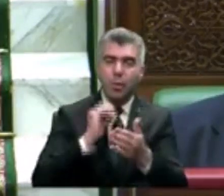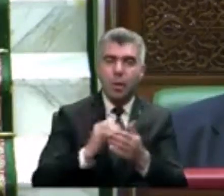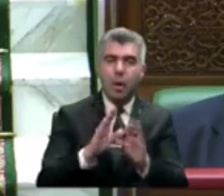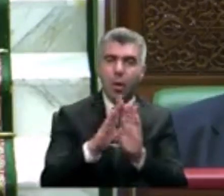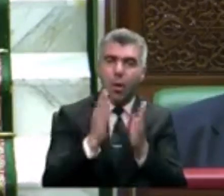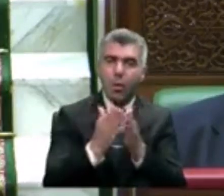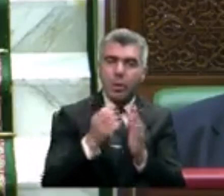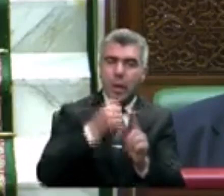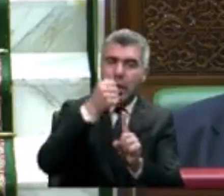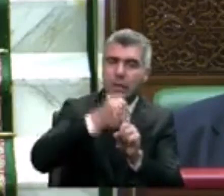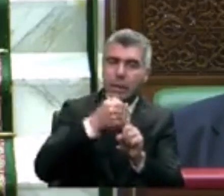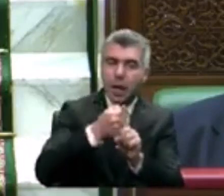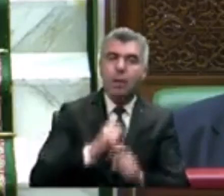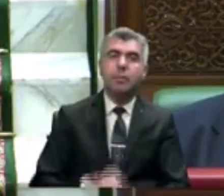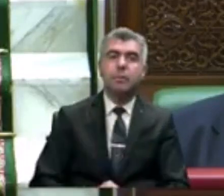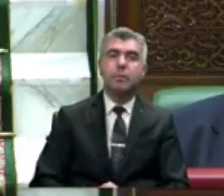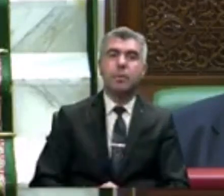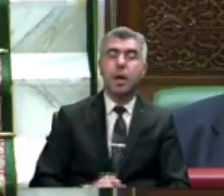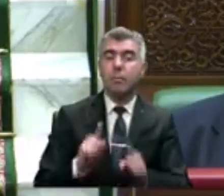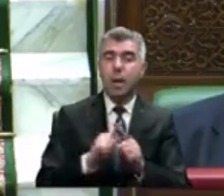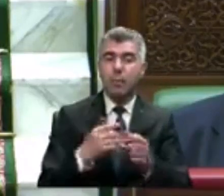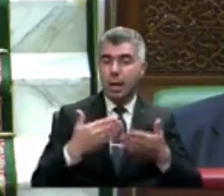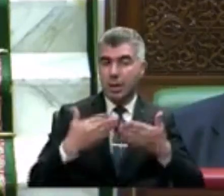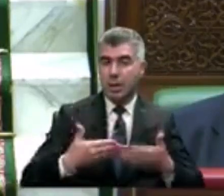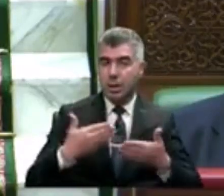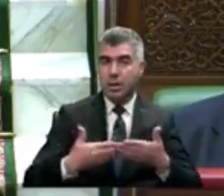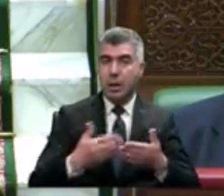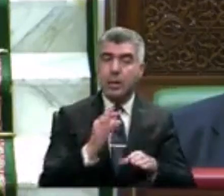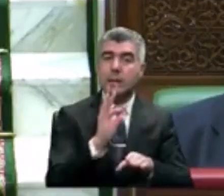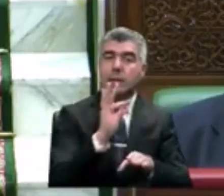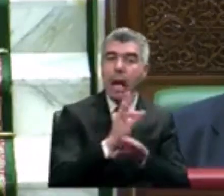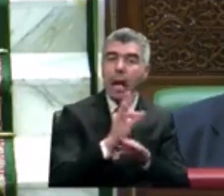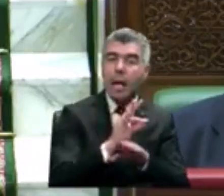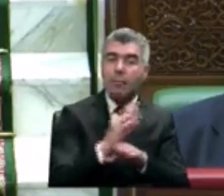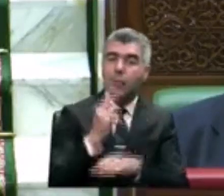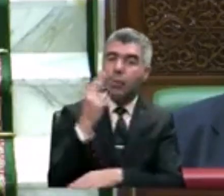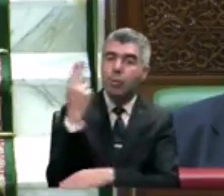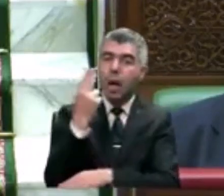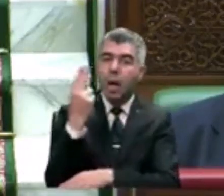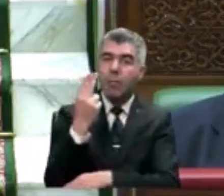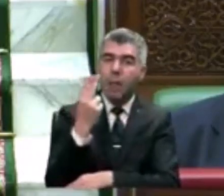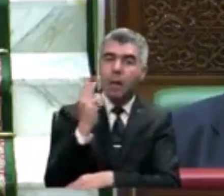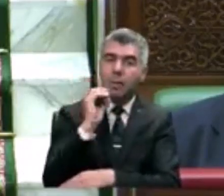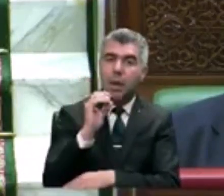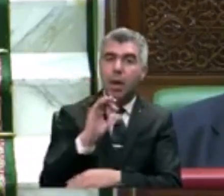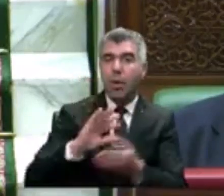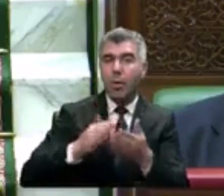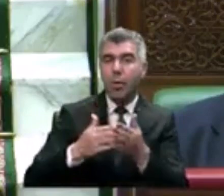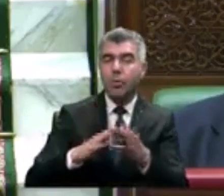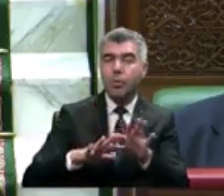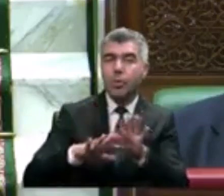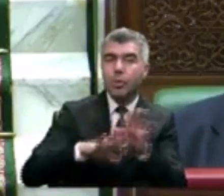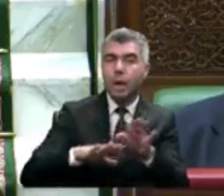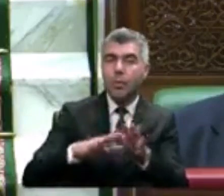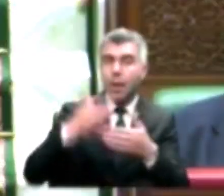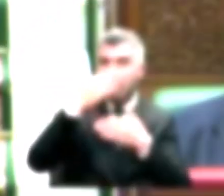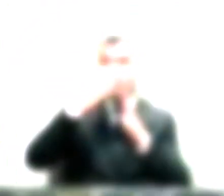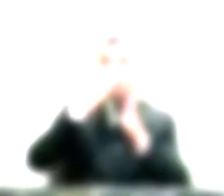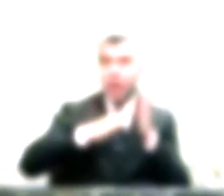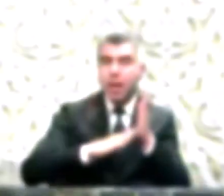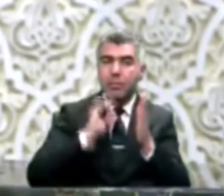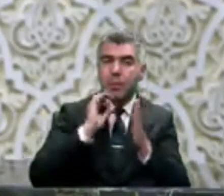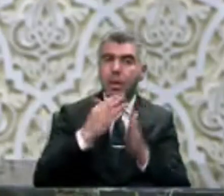شمول ياخذ بعين الاعتبار واقع التعليم بصفه عامه والتعليم العالي بصفه خاصه و المجتمع المغربي وشكرا سيد